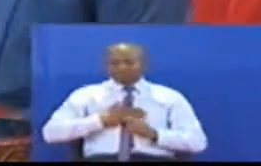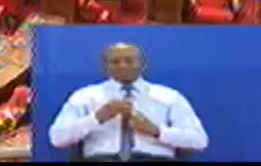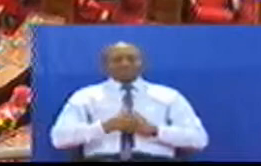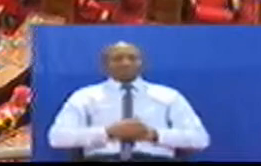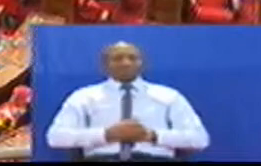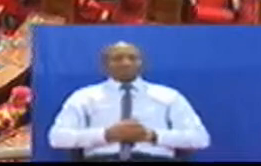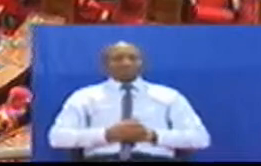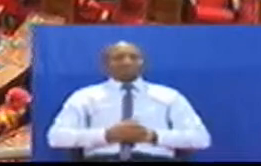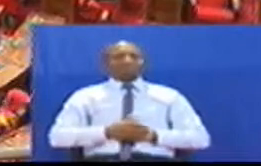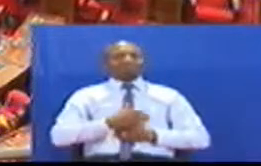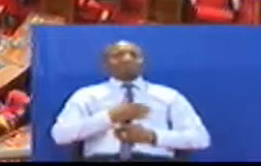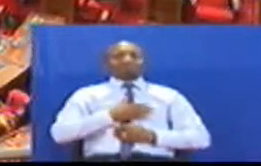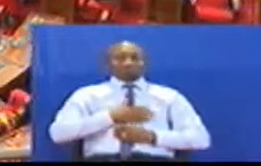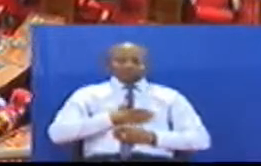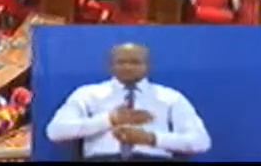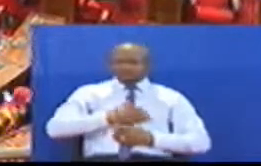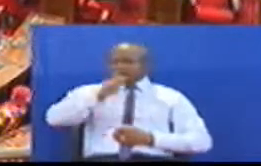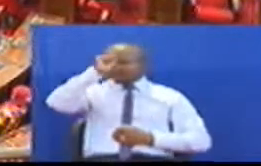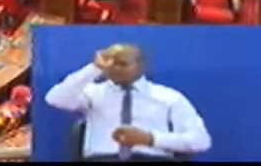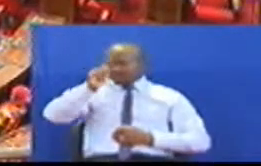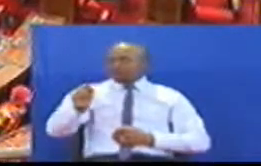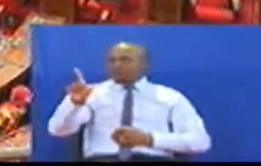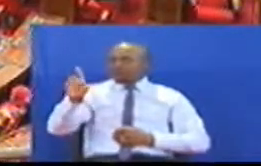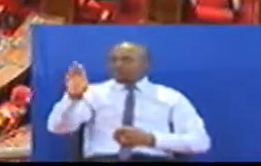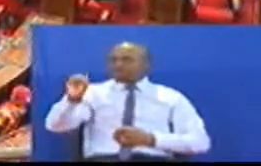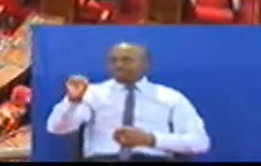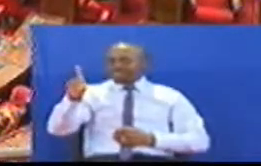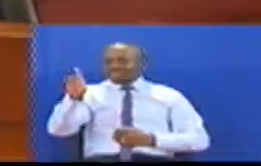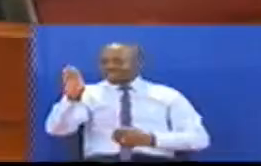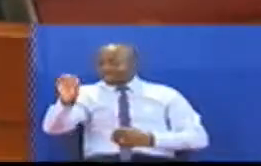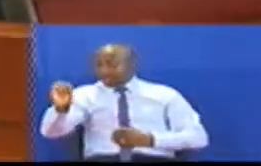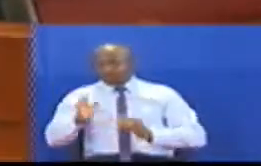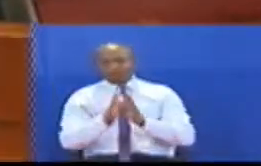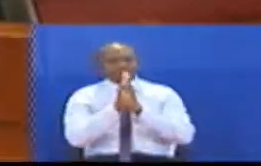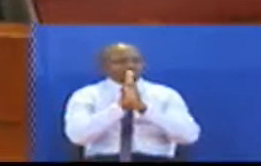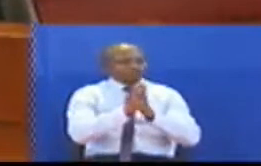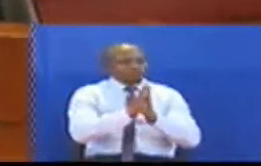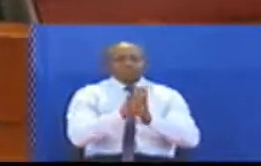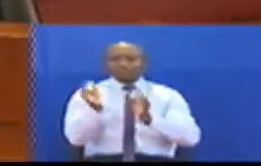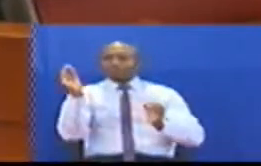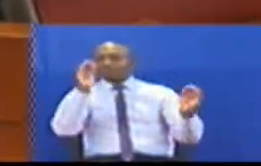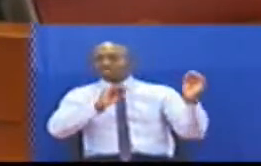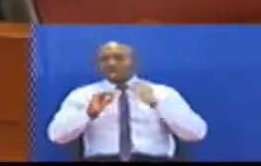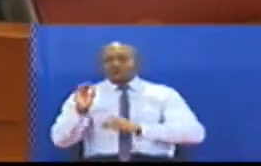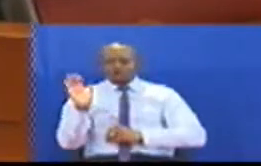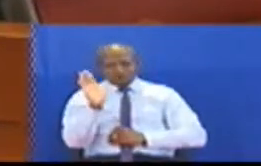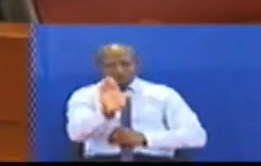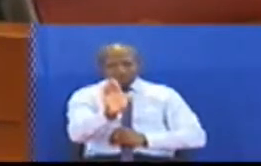Asante sana Mheshimiwa Livingstone Lusinde. Nakushukuru sana kwa mchango wako.